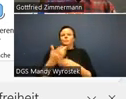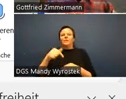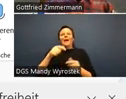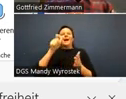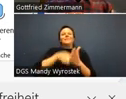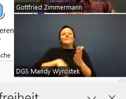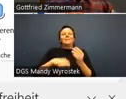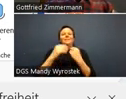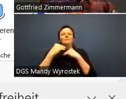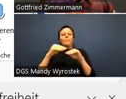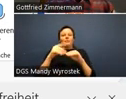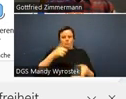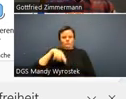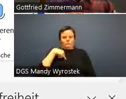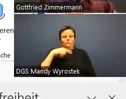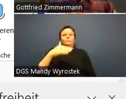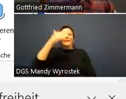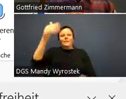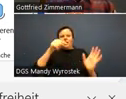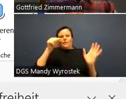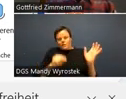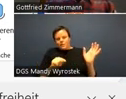Und dann gibt es noch den Fall der